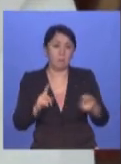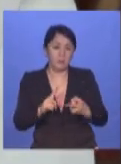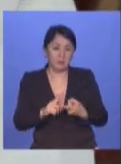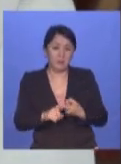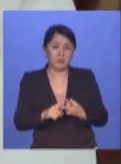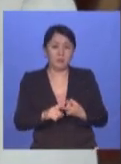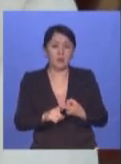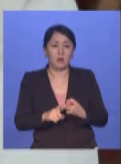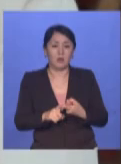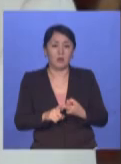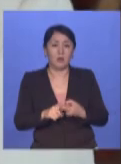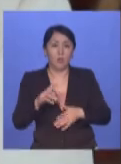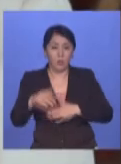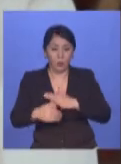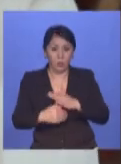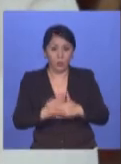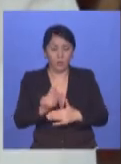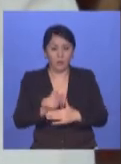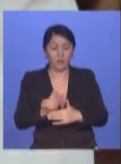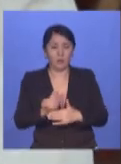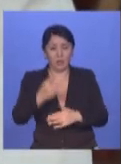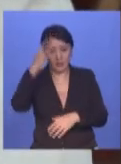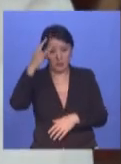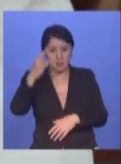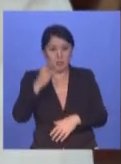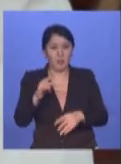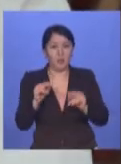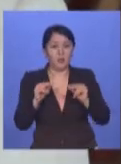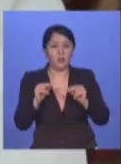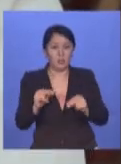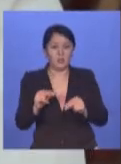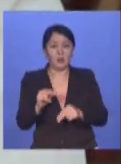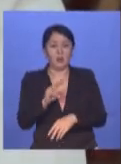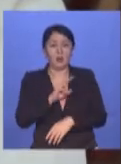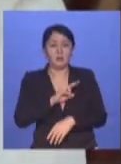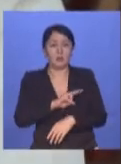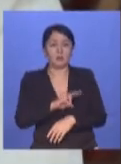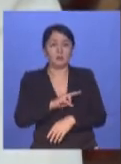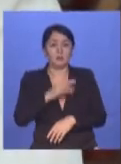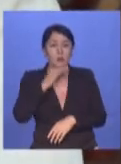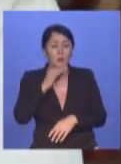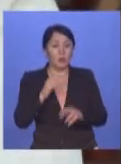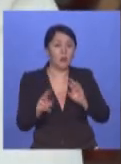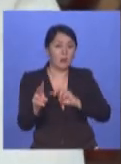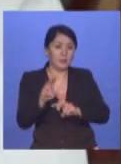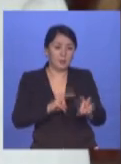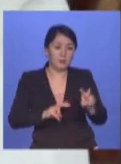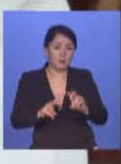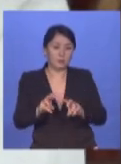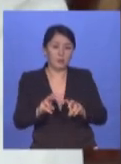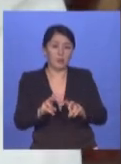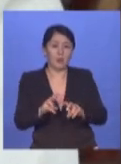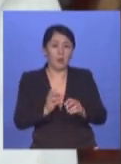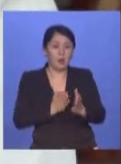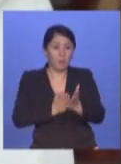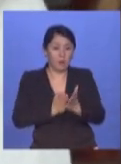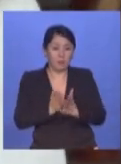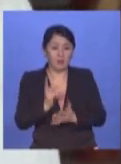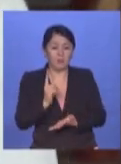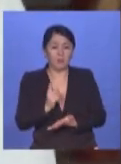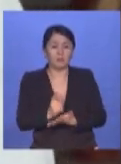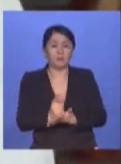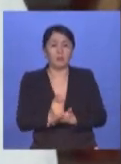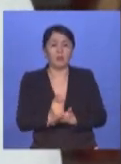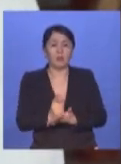қатысып, жаңа Қазақстан, әділетті Қазақстанды құру үшін көптеген ізденістер және қадамдар жасау керек. Осы